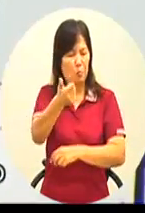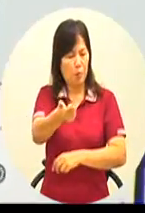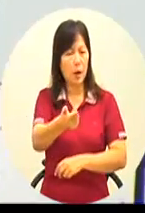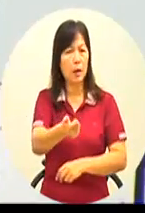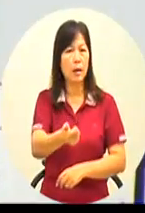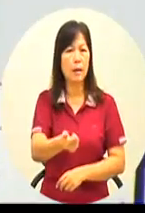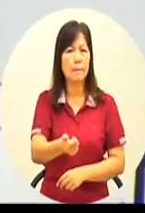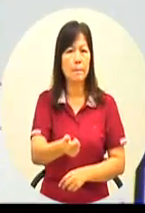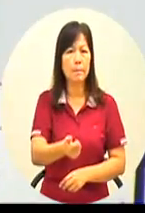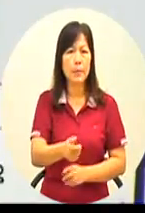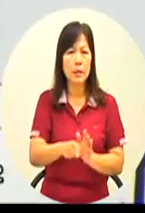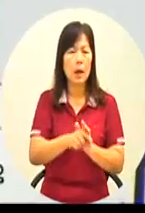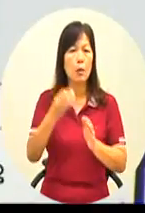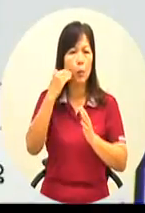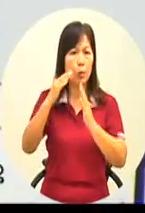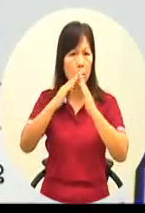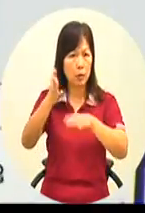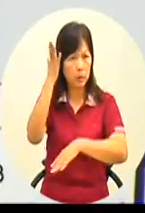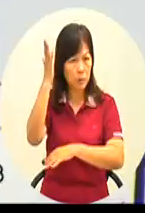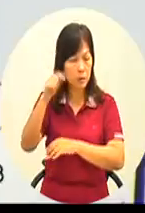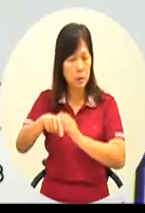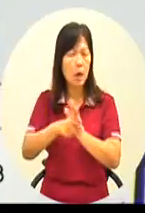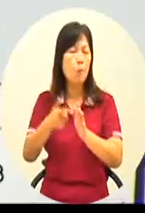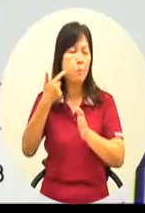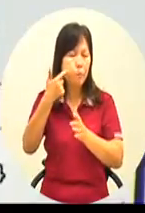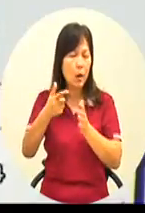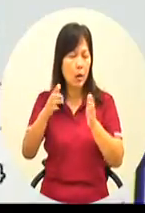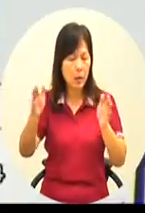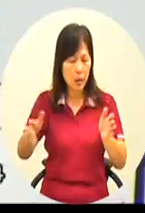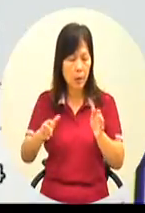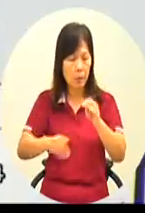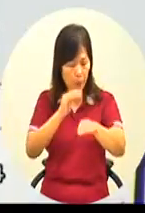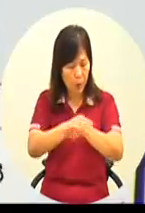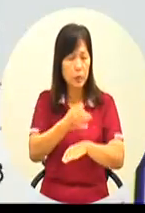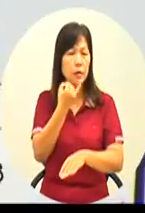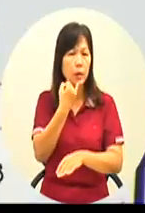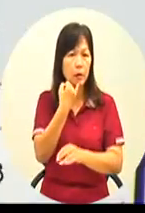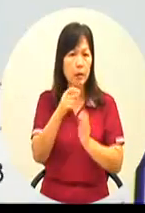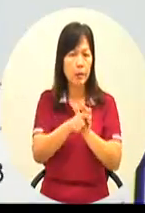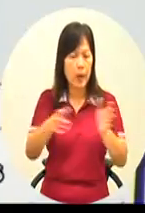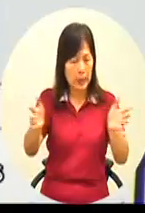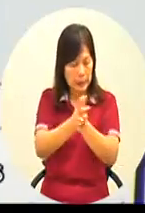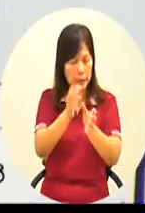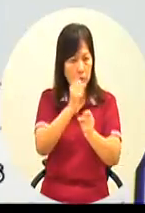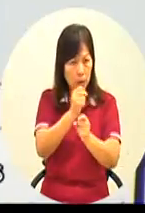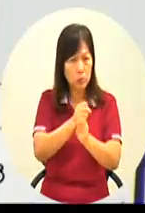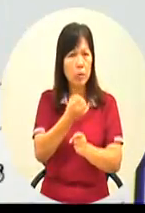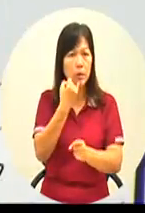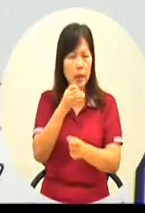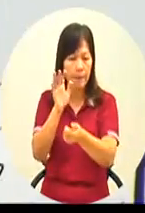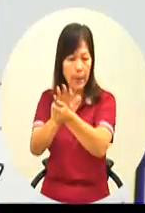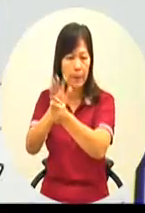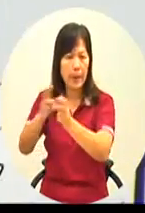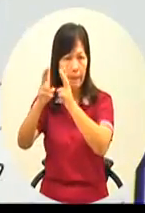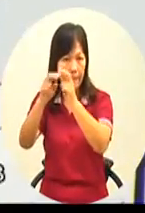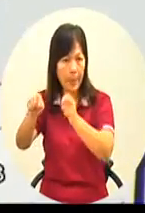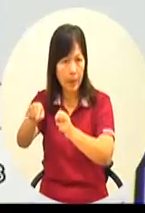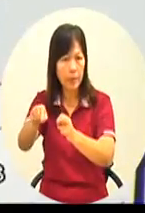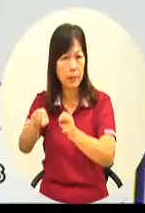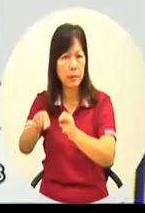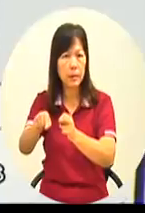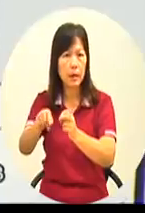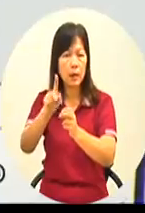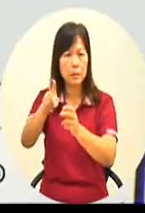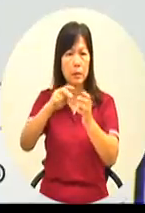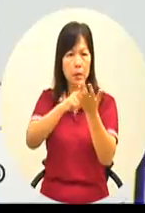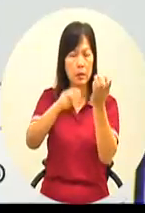想如果府内真的可以在半年内完成的话，我们可以一起合作，我们可以协助庙方，好，哦，透过立